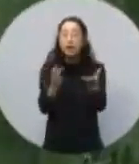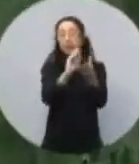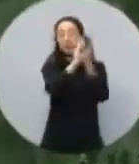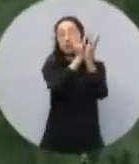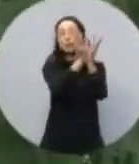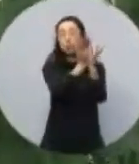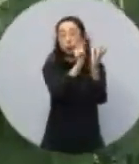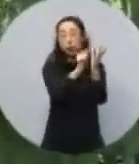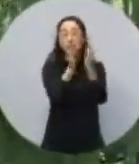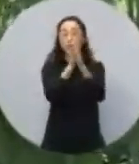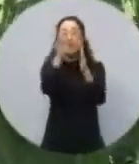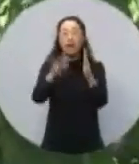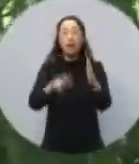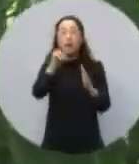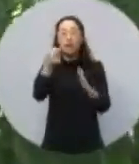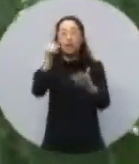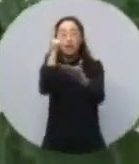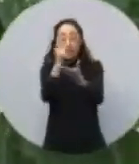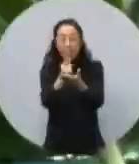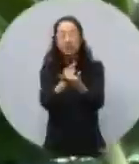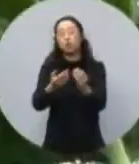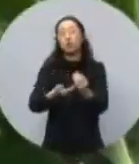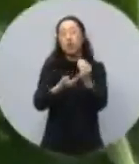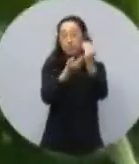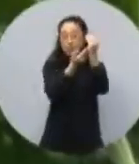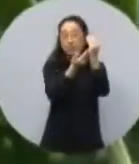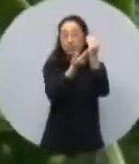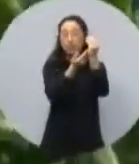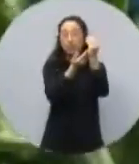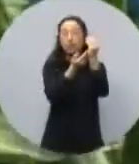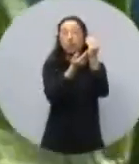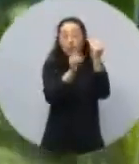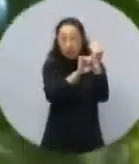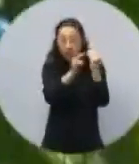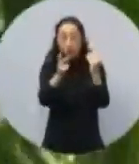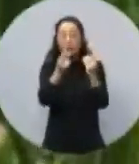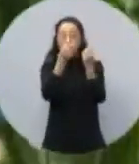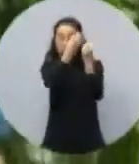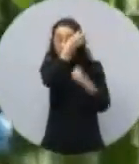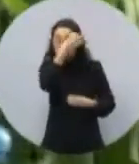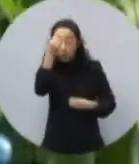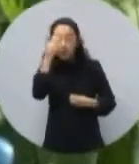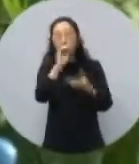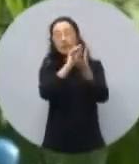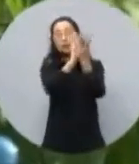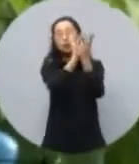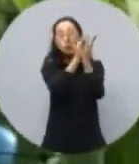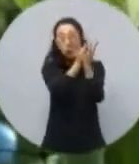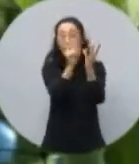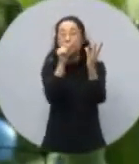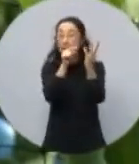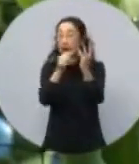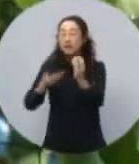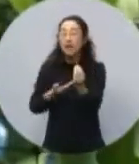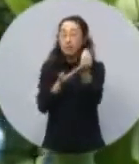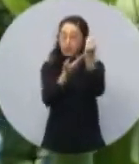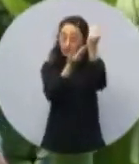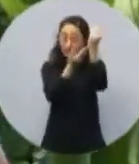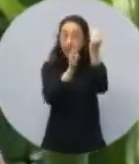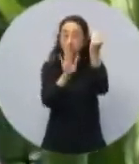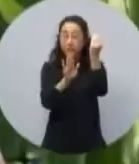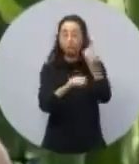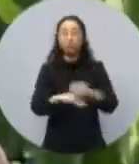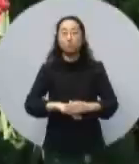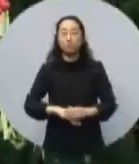種や、神奈川県でしか栽培されていないものなど、珍しい品種のスイートピーが栽培されていました。